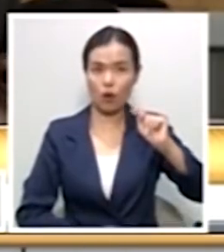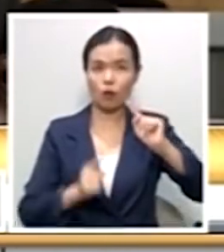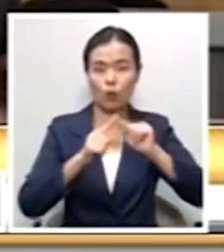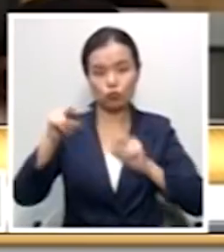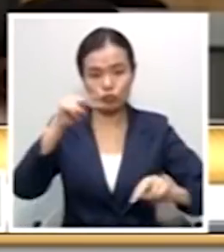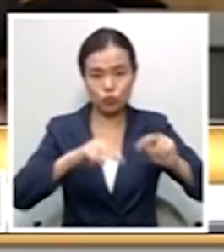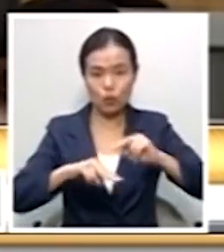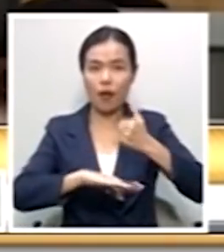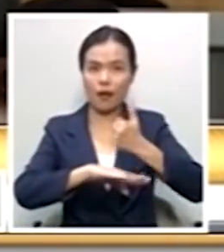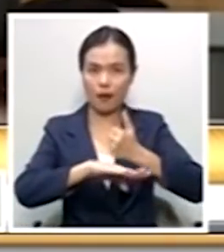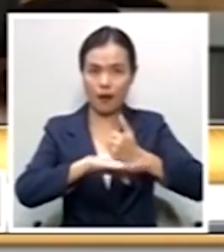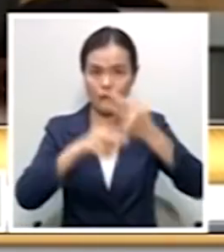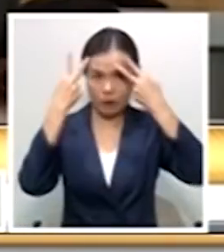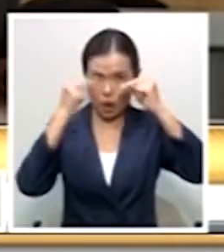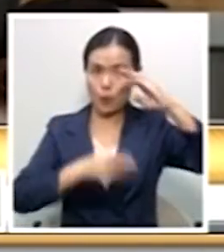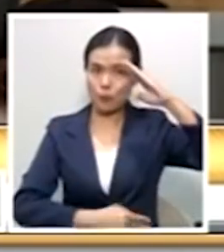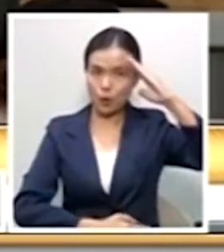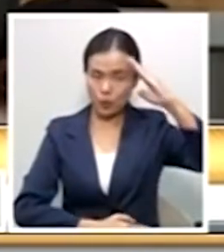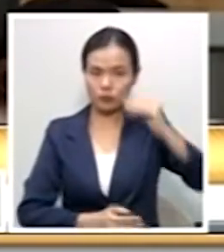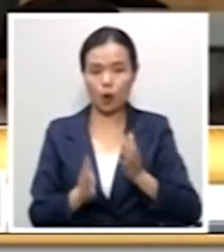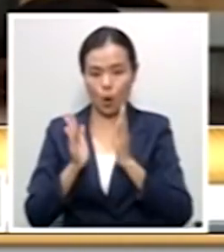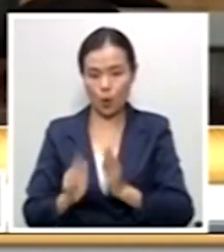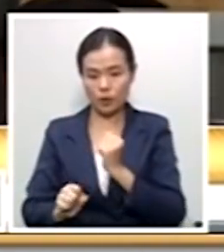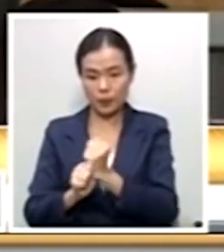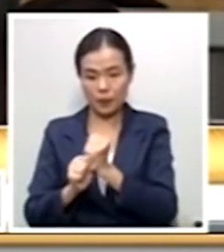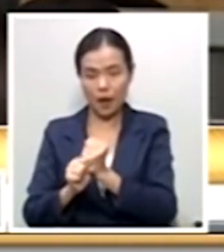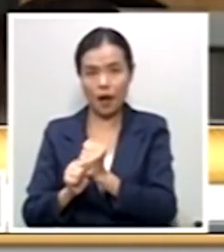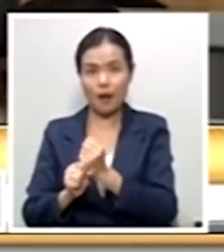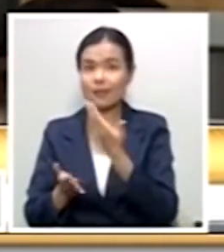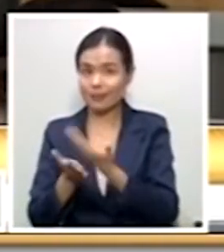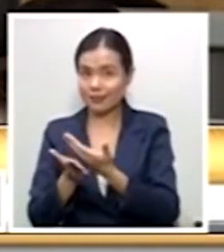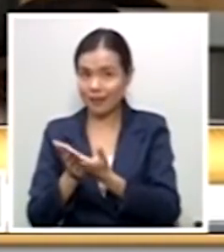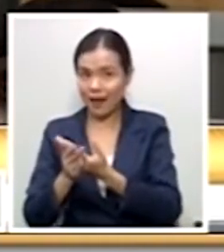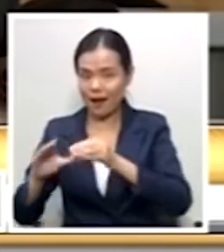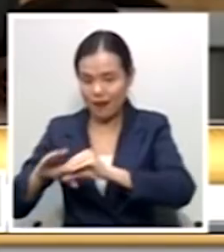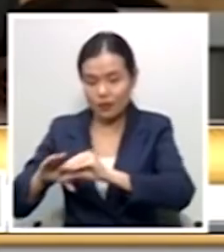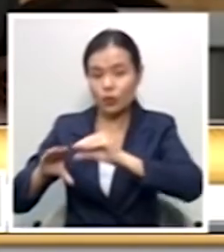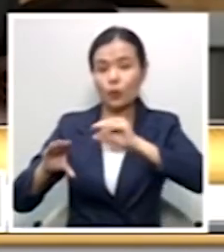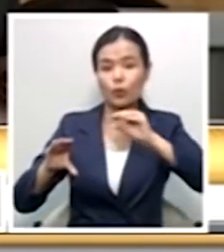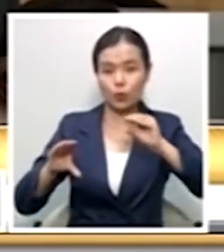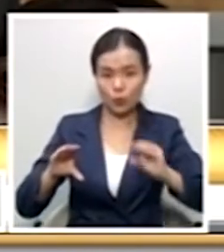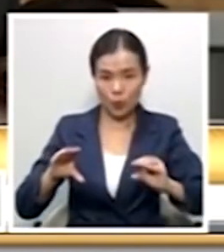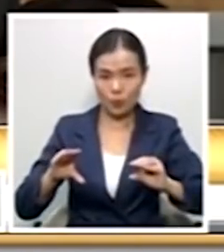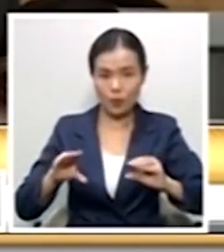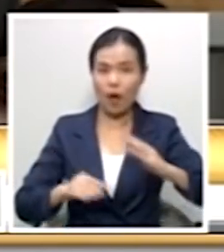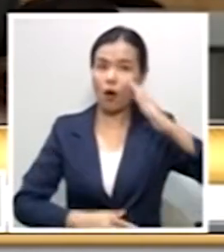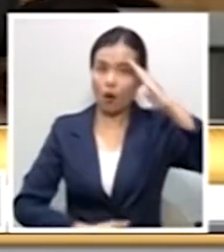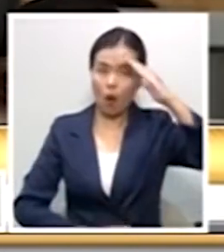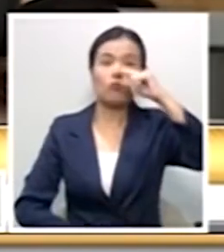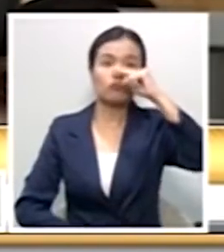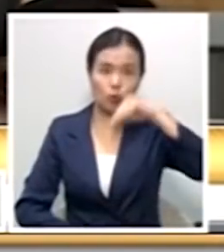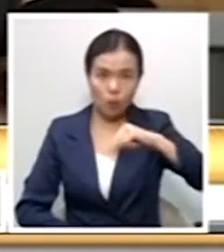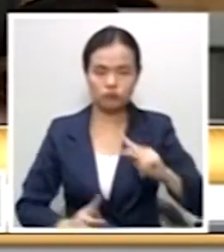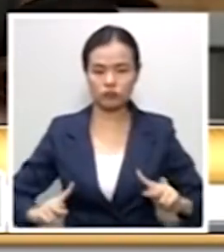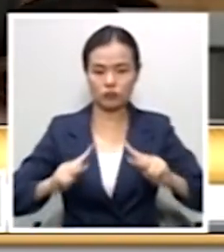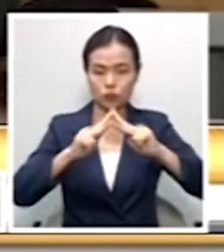าได้ออกพระราชกำหนดโอนอัตรากำลังพลและงบประมาณบางส่วนของกองทัพบกกองทัพไทยกระทรวงกล